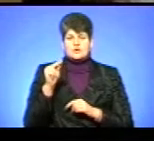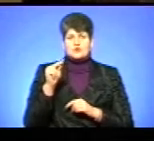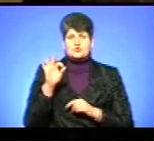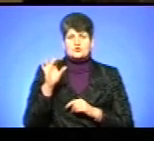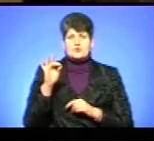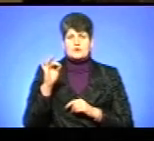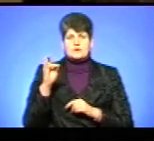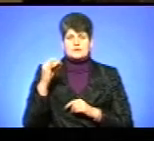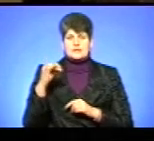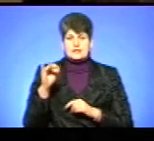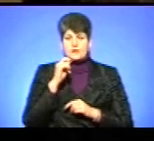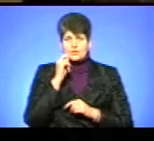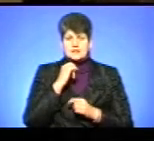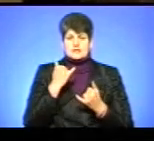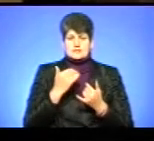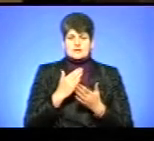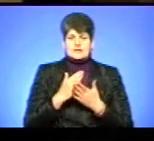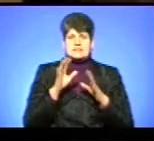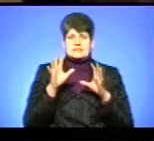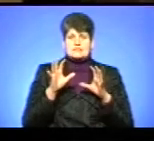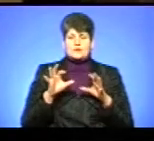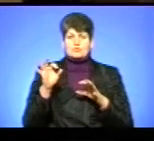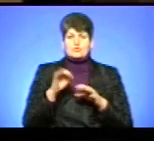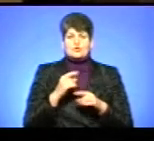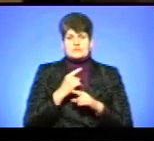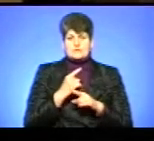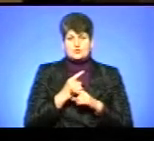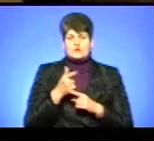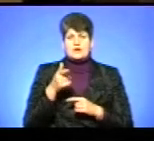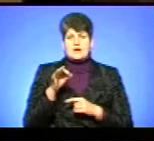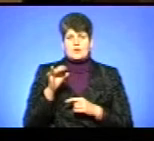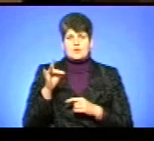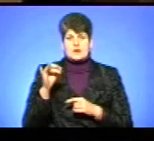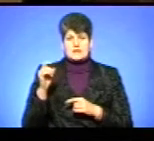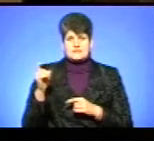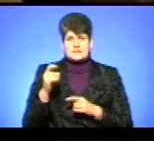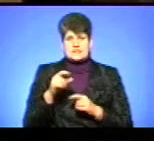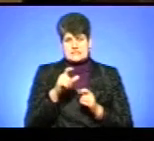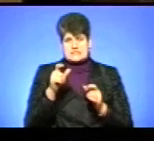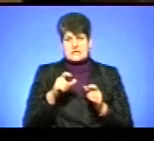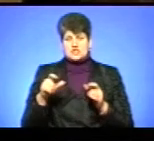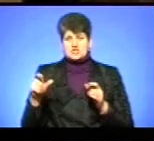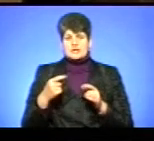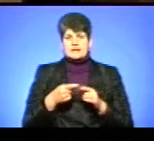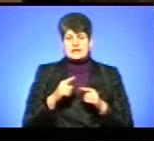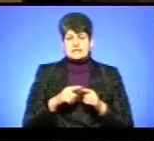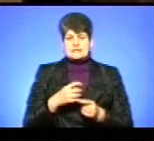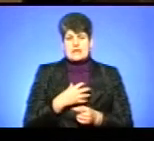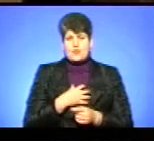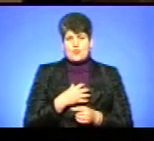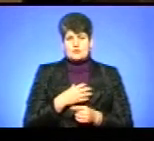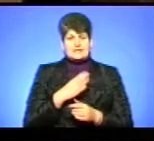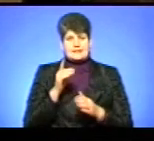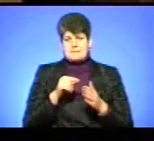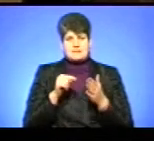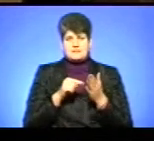Мощаниця. На Україні зараз діє закон про заборону георгіївської стрічки. Хоча цей орден не